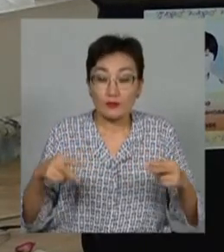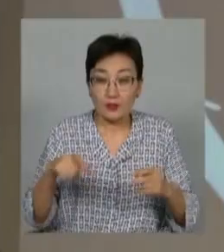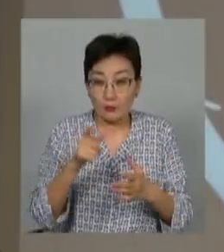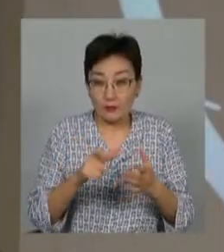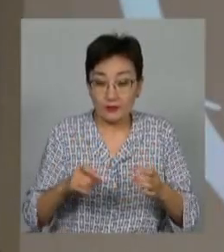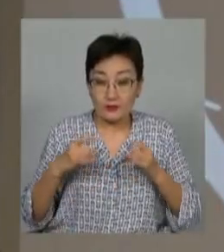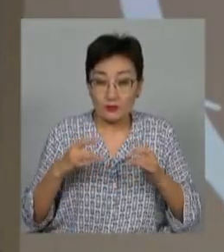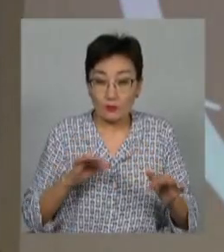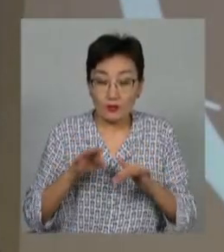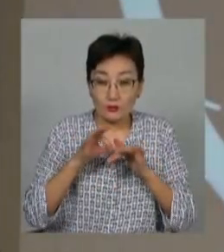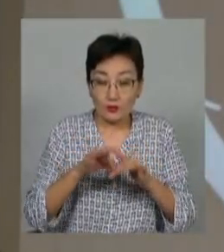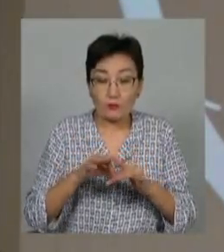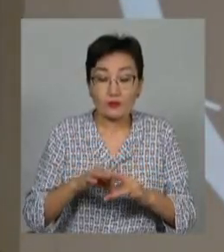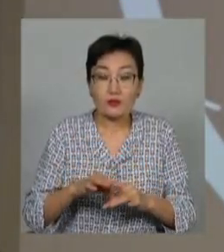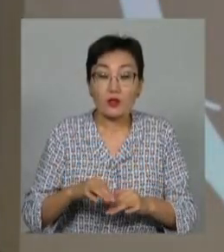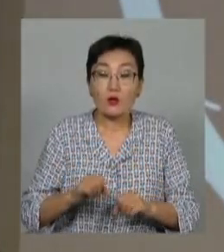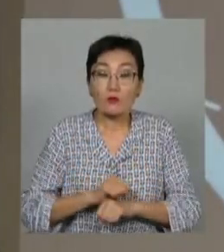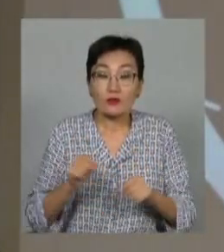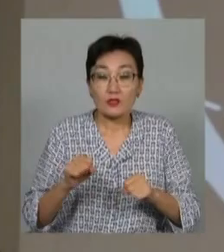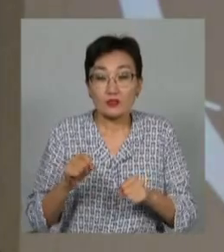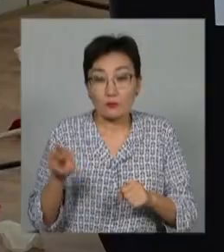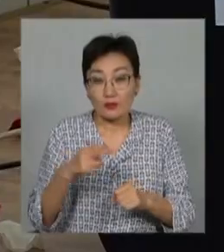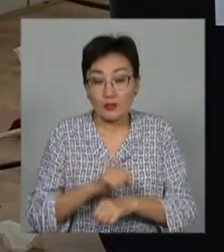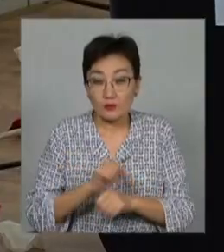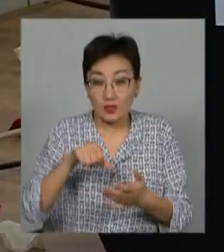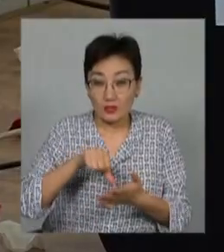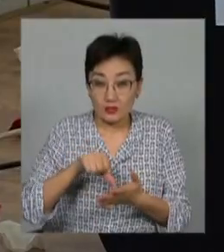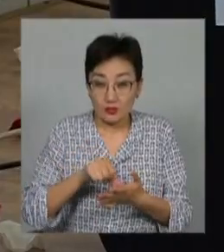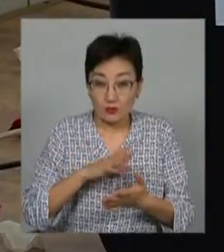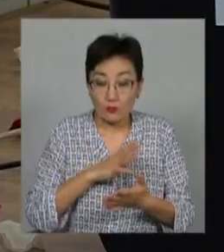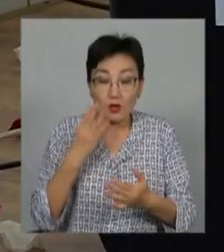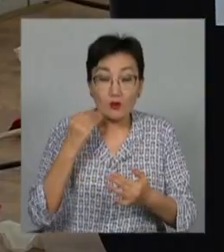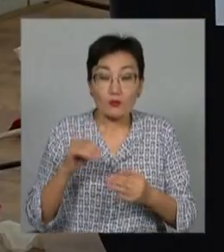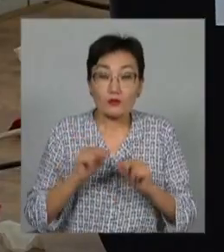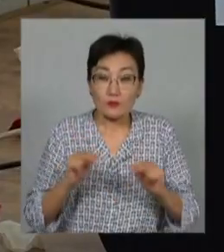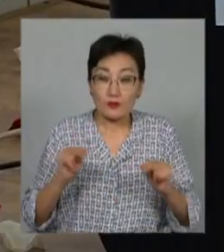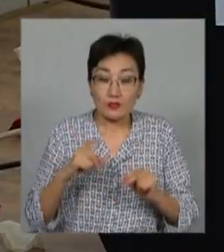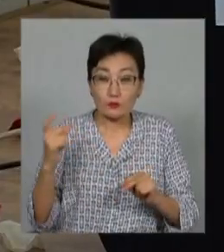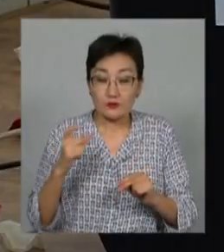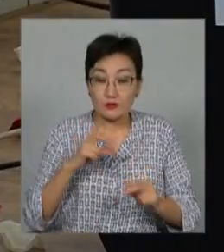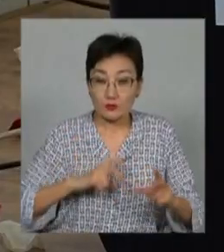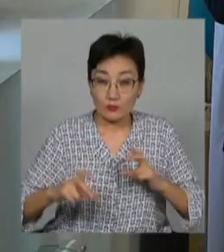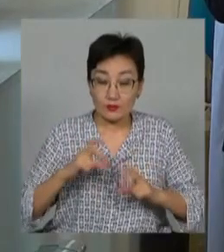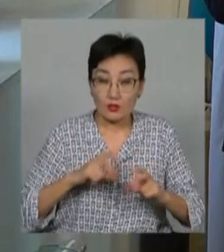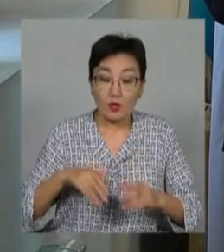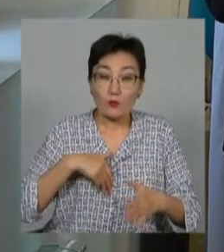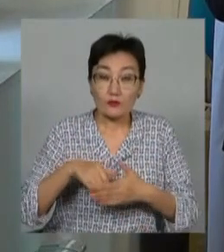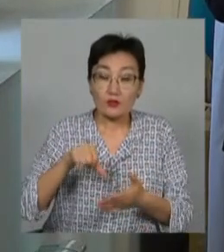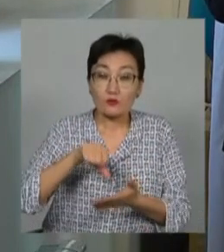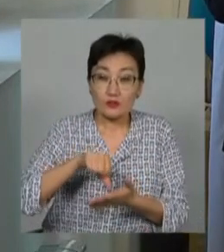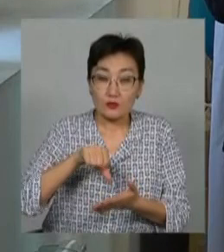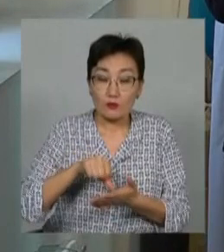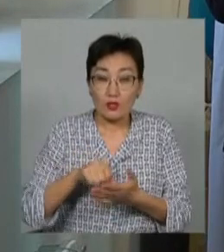өтті. Шараға азаттық жолында жан беріскен 90 қаһармандары қатысты. Алматы гуманитарлық экономикалық университетінің белсенді